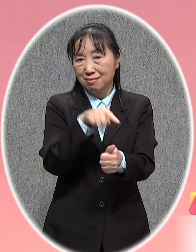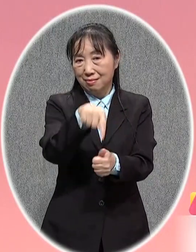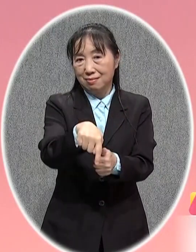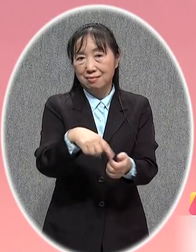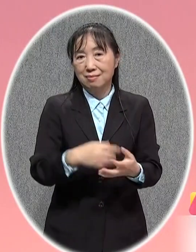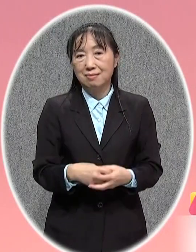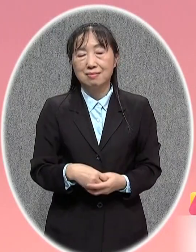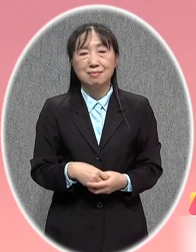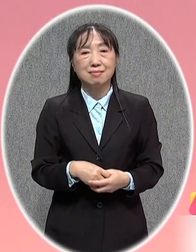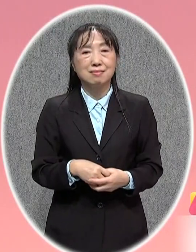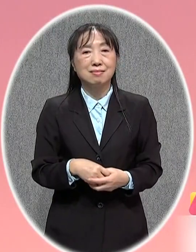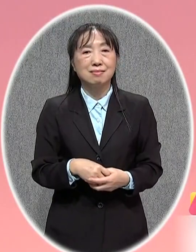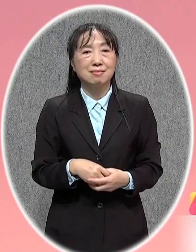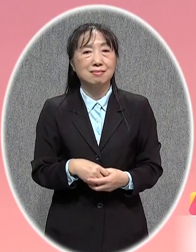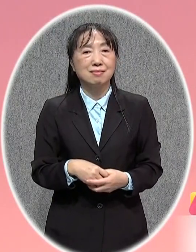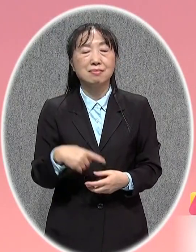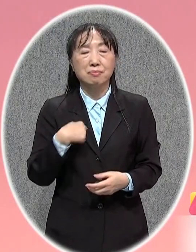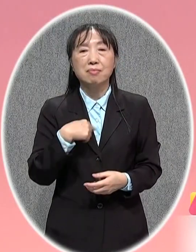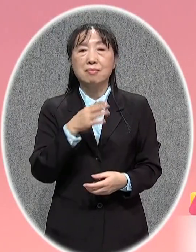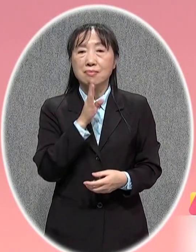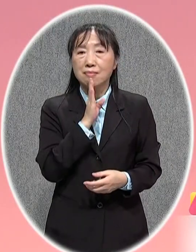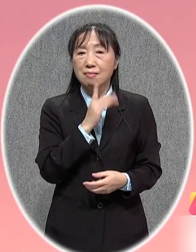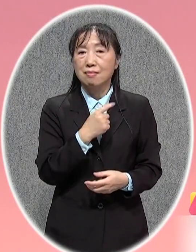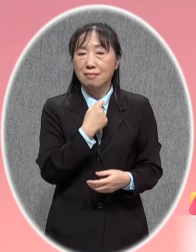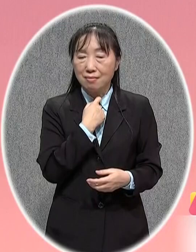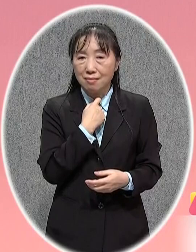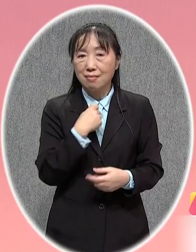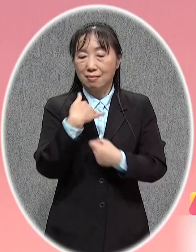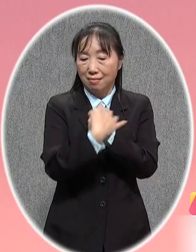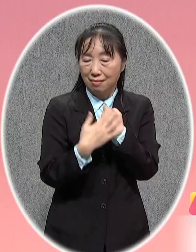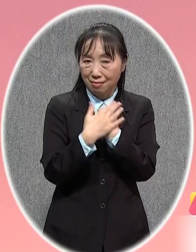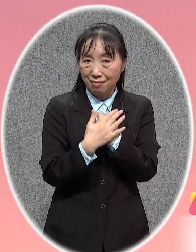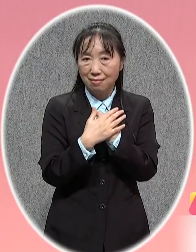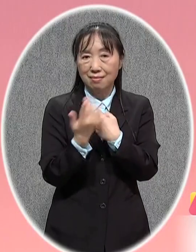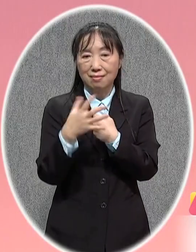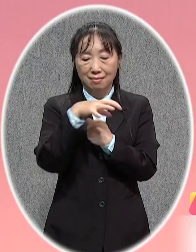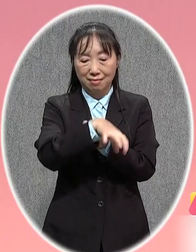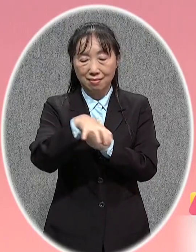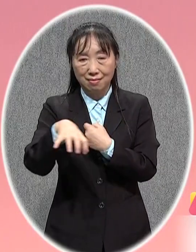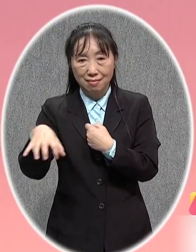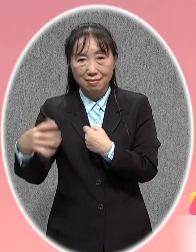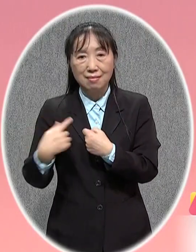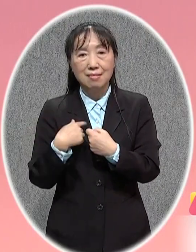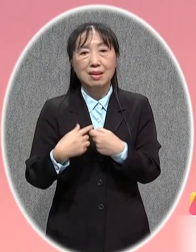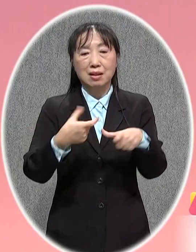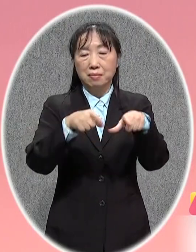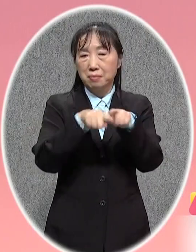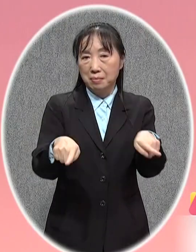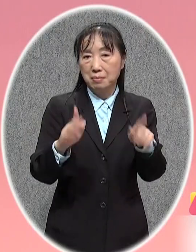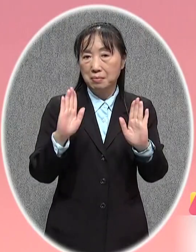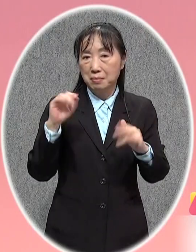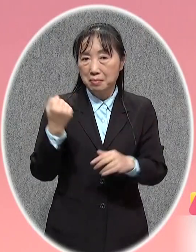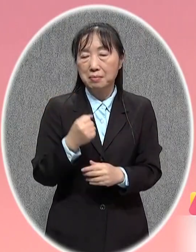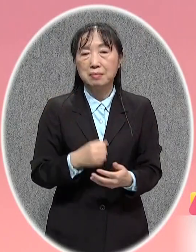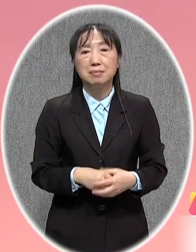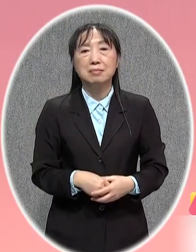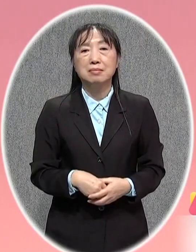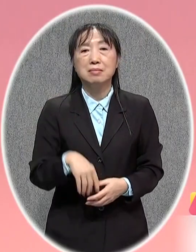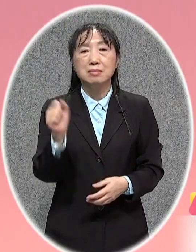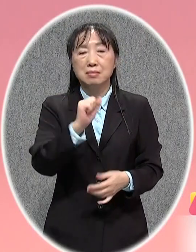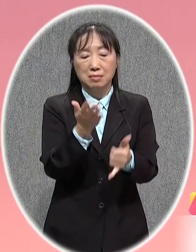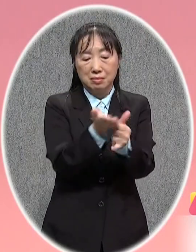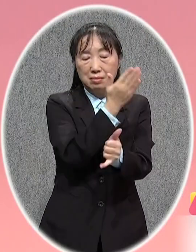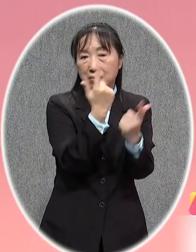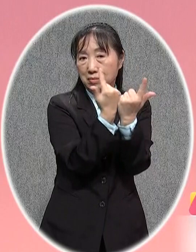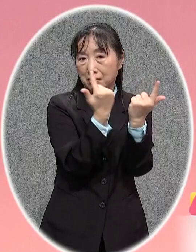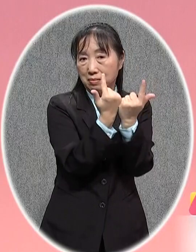方，我们是要做到的是说要去维护区域的公平正义，不能呢北部的